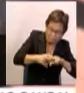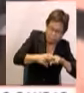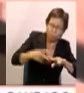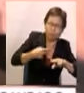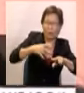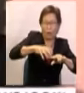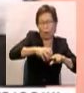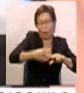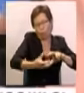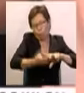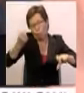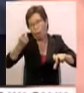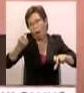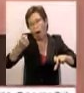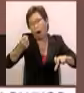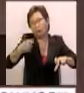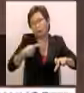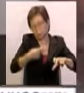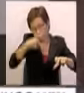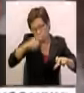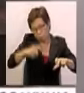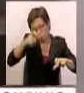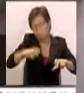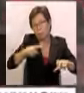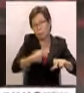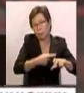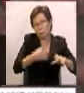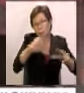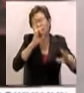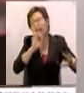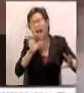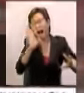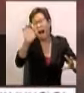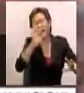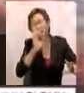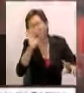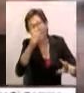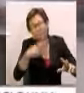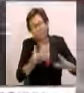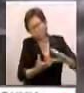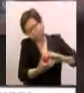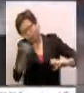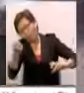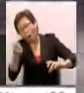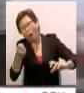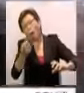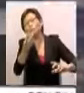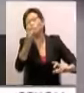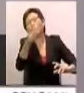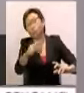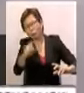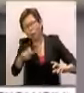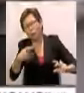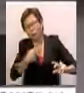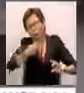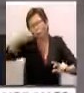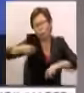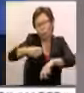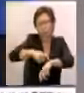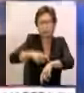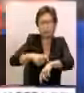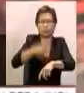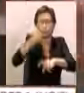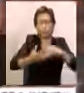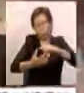sebab mereka perlu lebih perhatian sebab mereka dalam keadaan menjerit. Kita keluarkan, dan yang dah ni kita memerlukan sedikit masa lah,